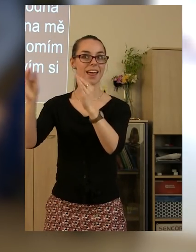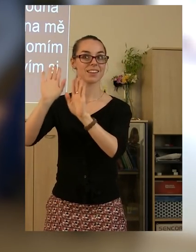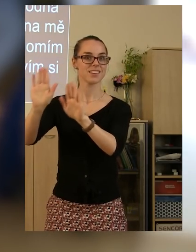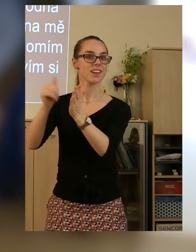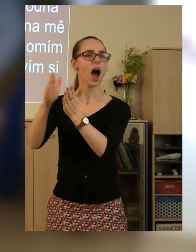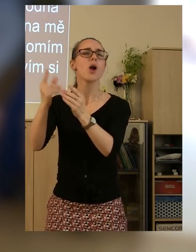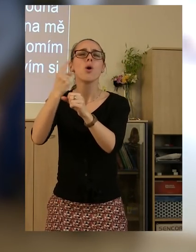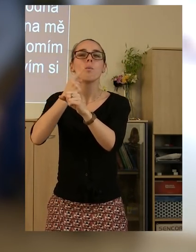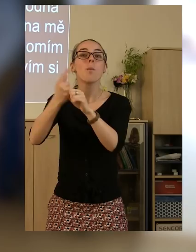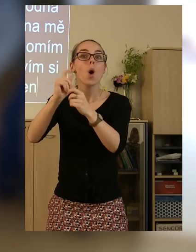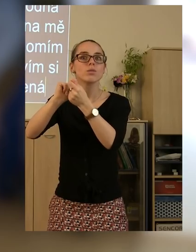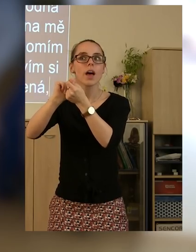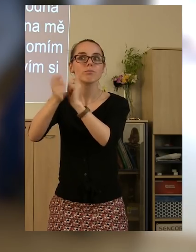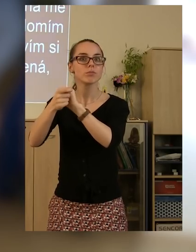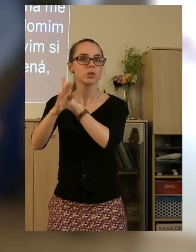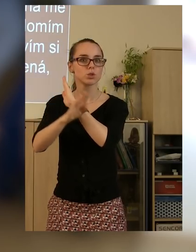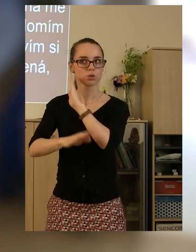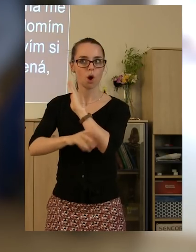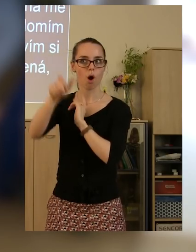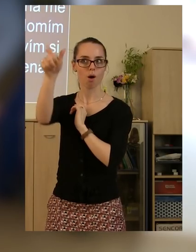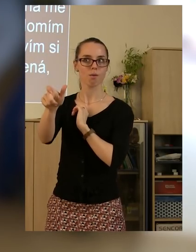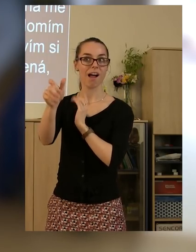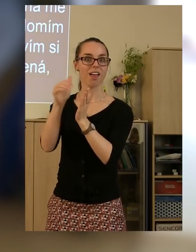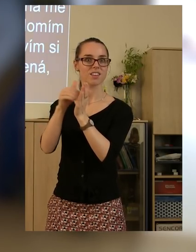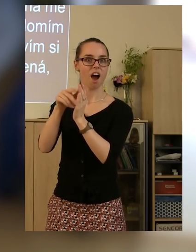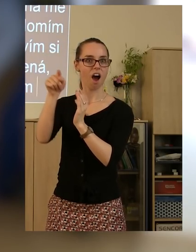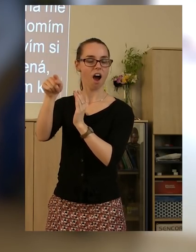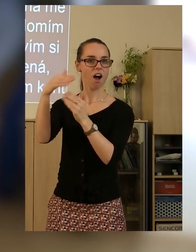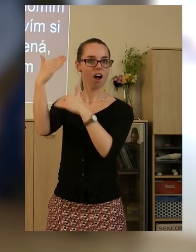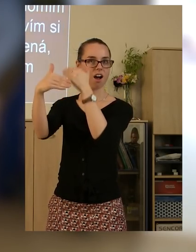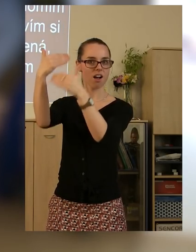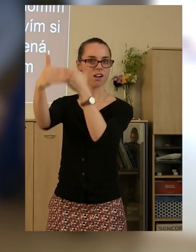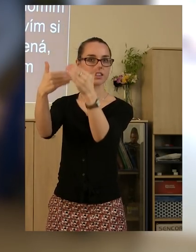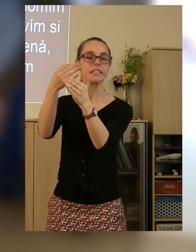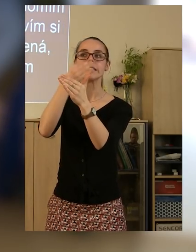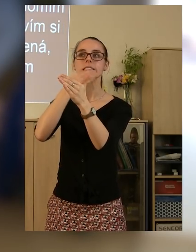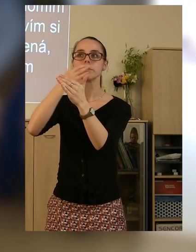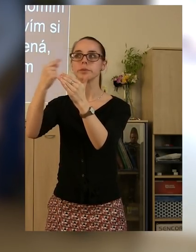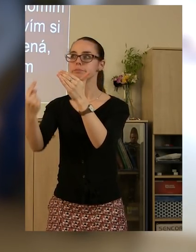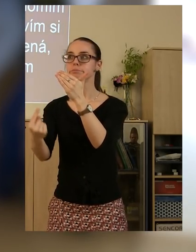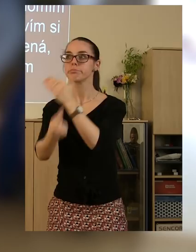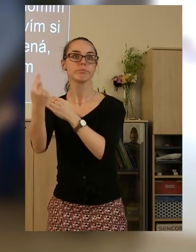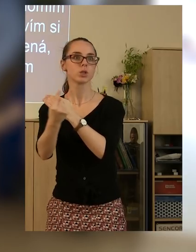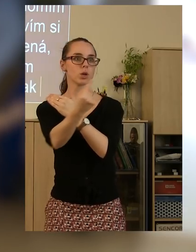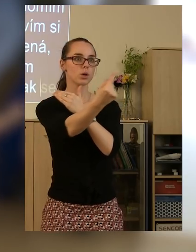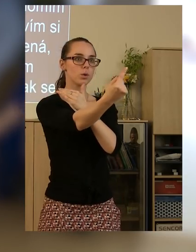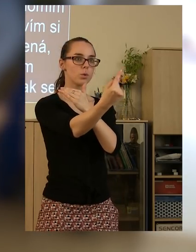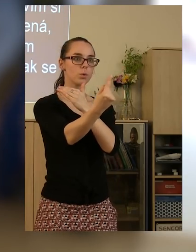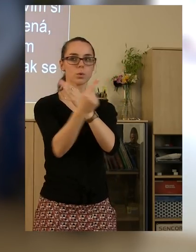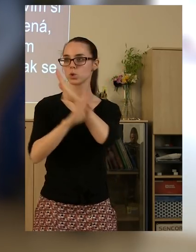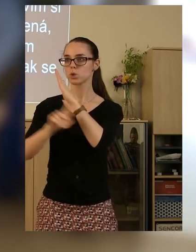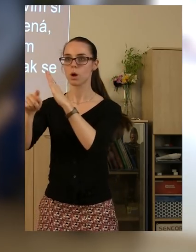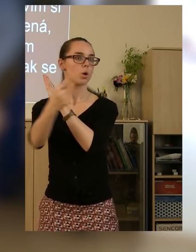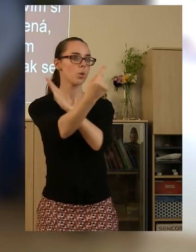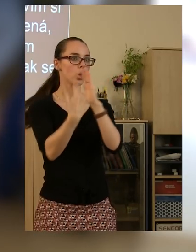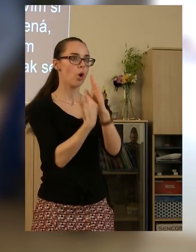Jo, pokud jsem kontinuálně dál v tom procesu, tak najednou se může vynořit jiná síla, která substituuje toho chlapa, a